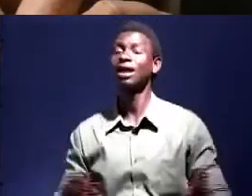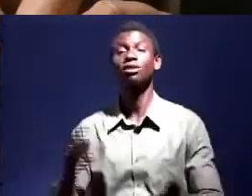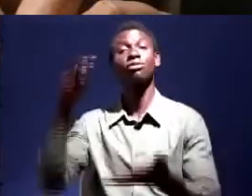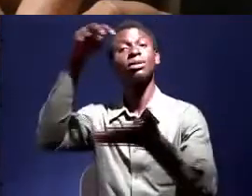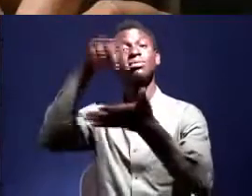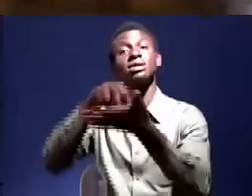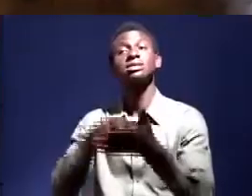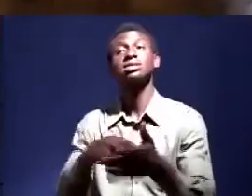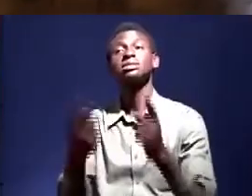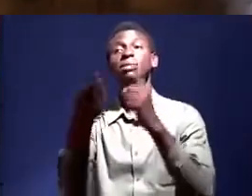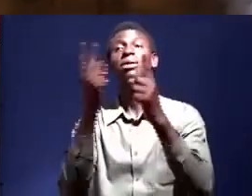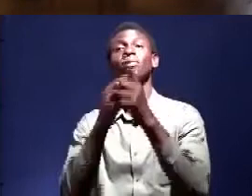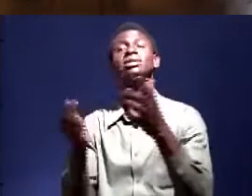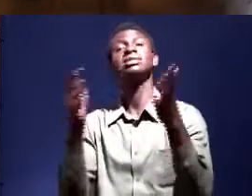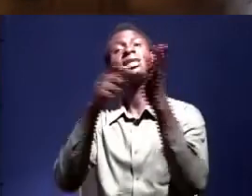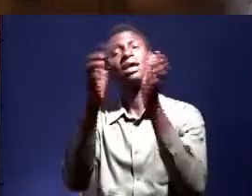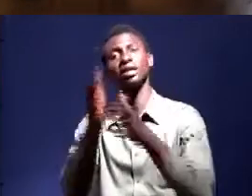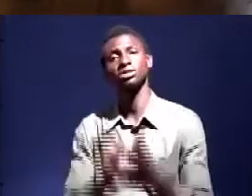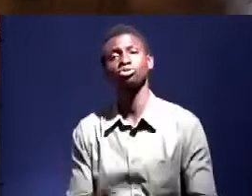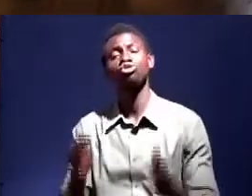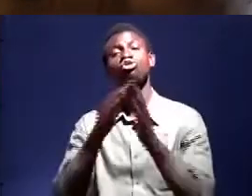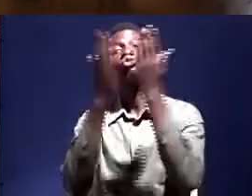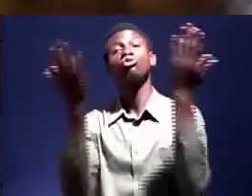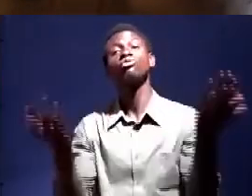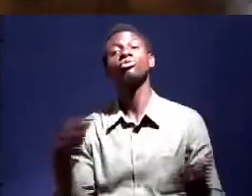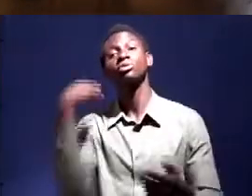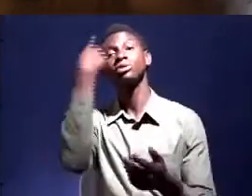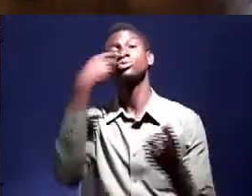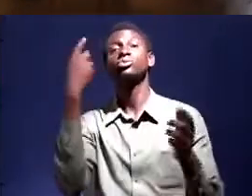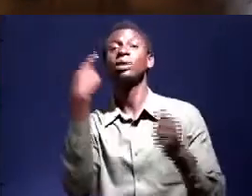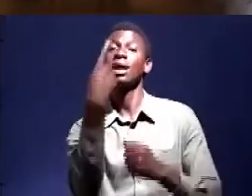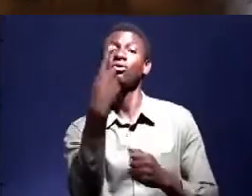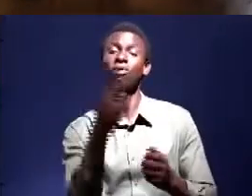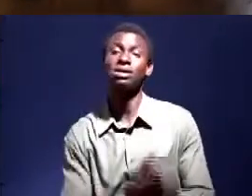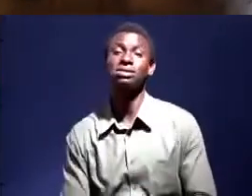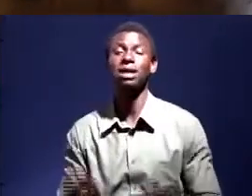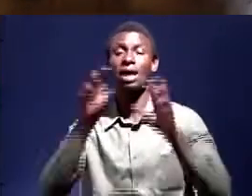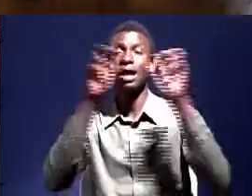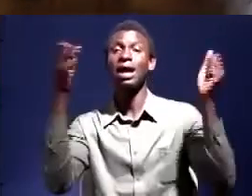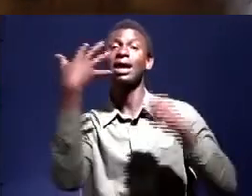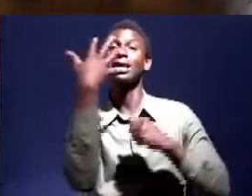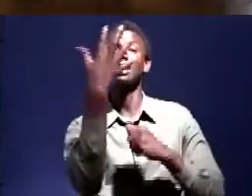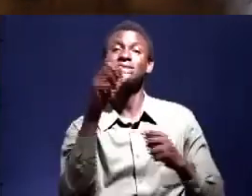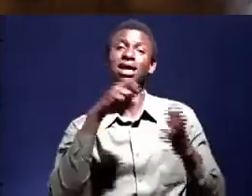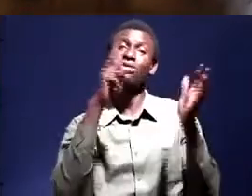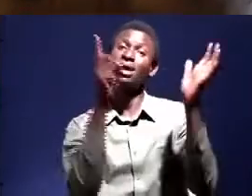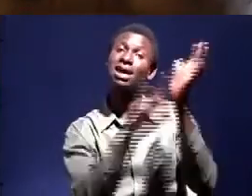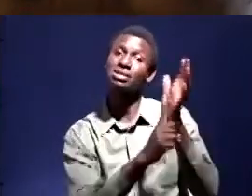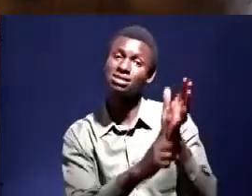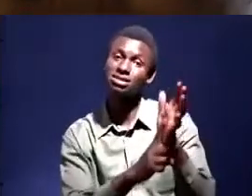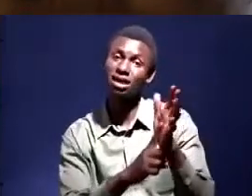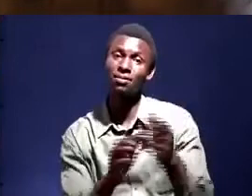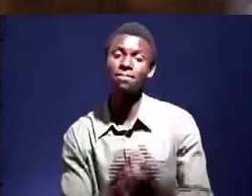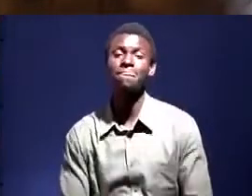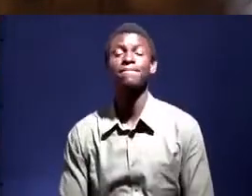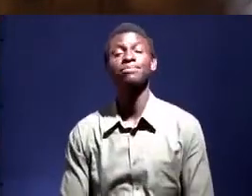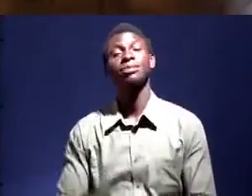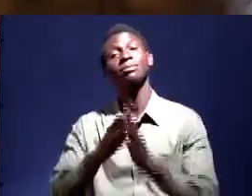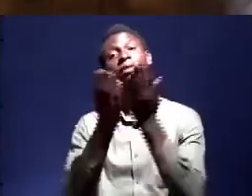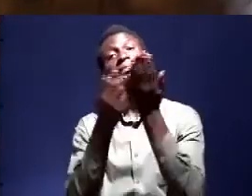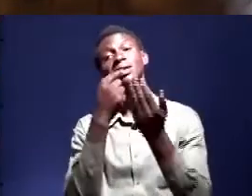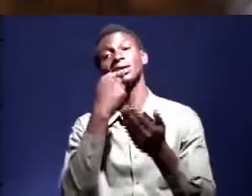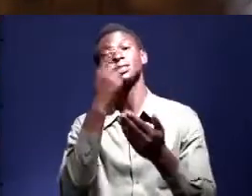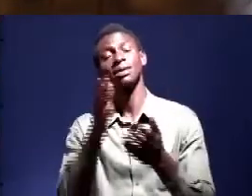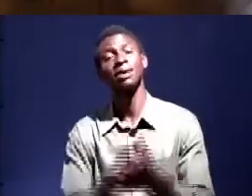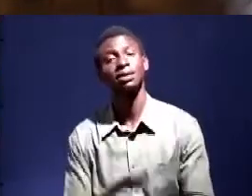Revelation chapter 1. Ufunuo sura ya 1. Verse 5 and 6. Aya ya 5 na ya 6. The Bible says, Biblia inasema, to